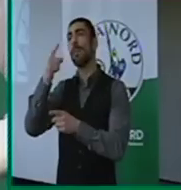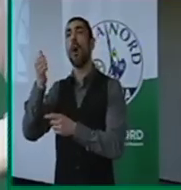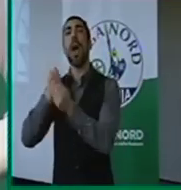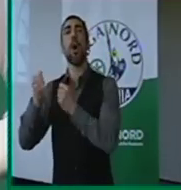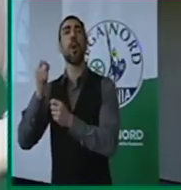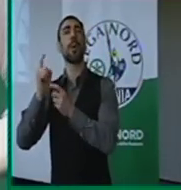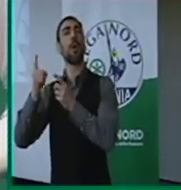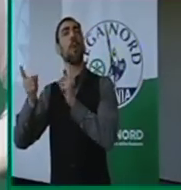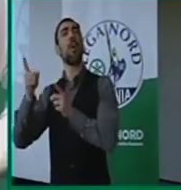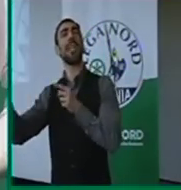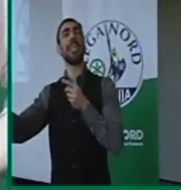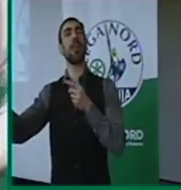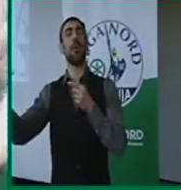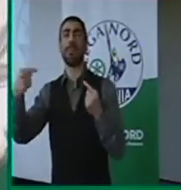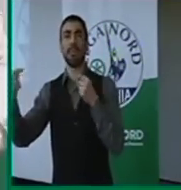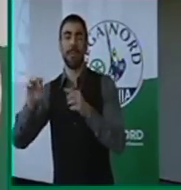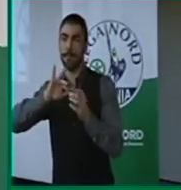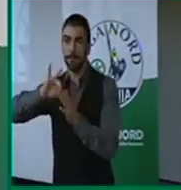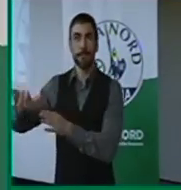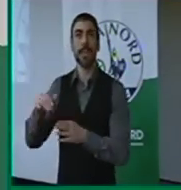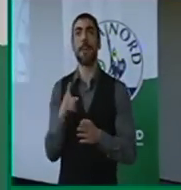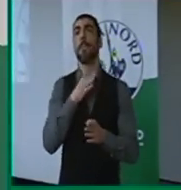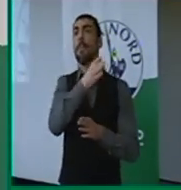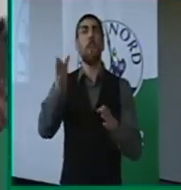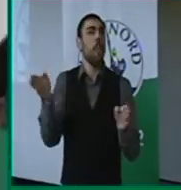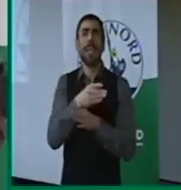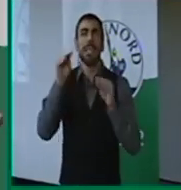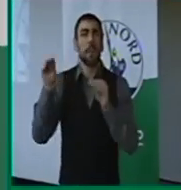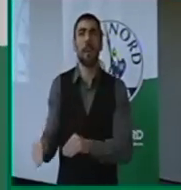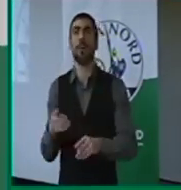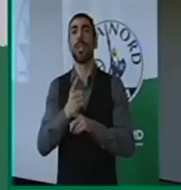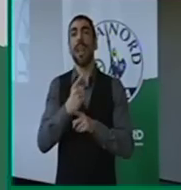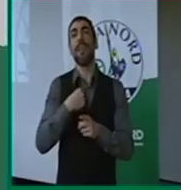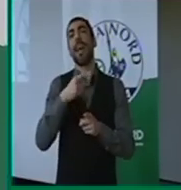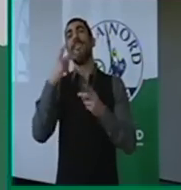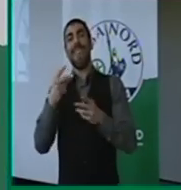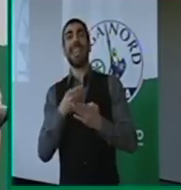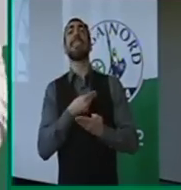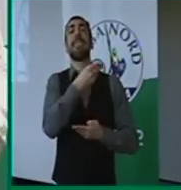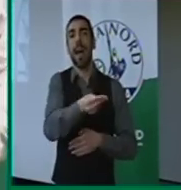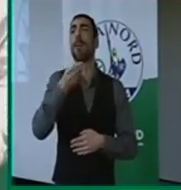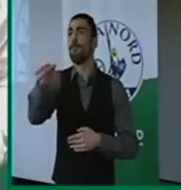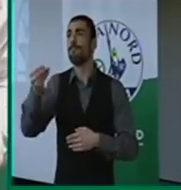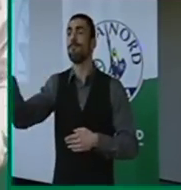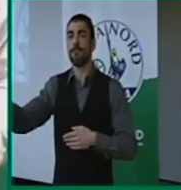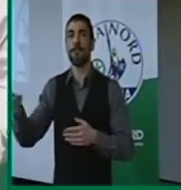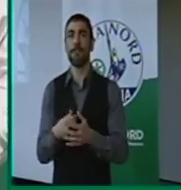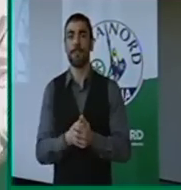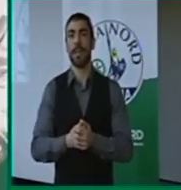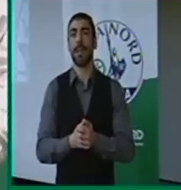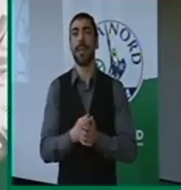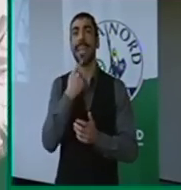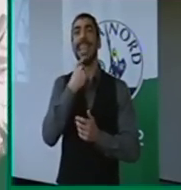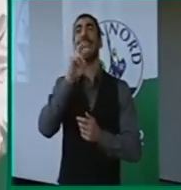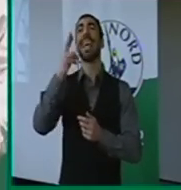sufficiente ancora sviluppato in in quel contesto però andate ovunque per portare questa voce di verità e per quanto